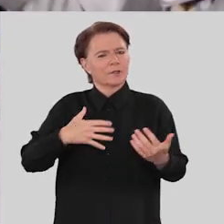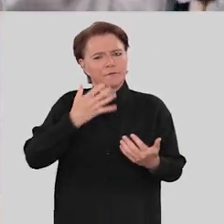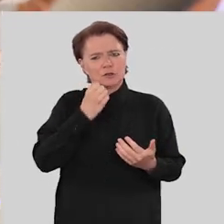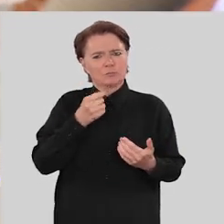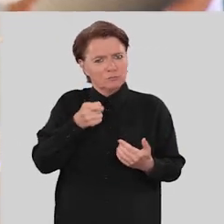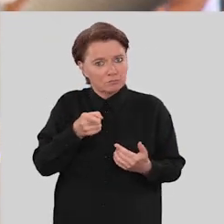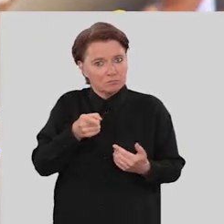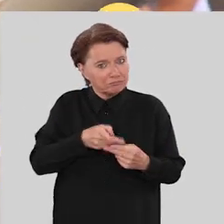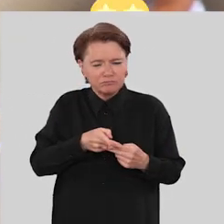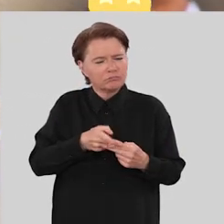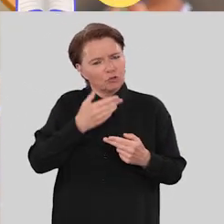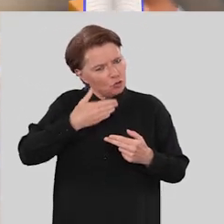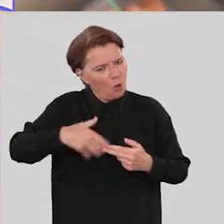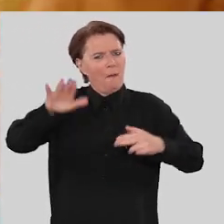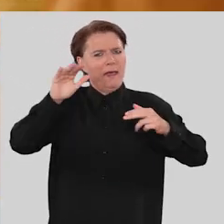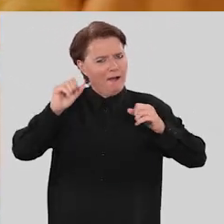Und wollen noch höher hinaus.